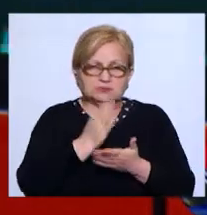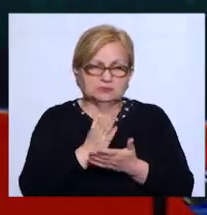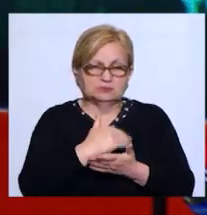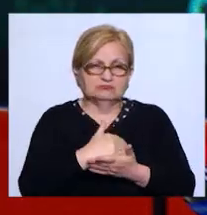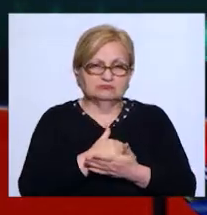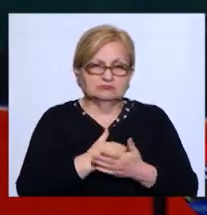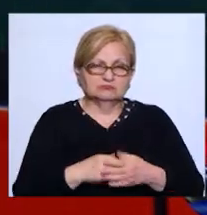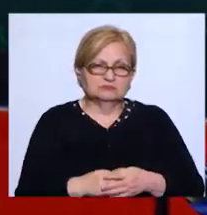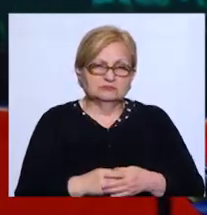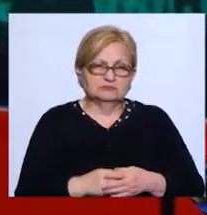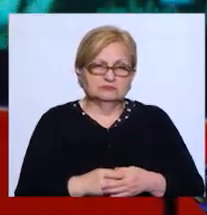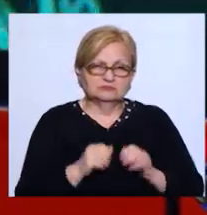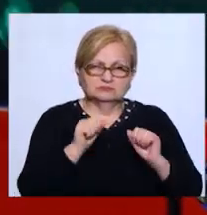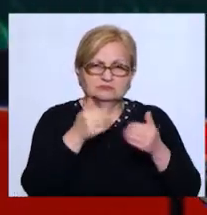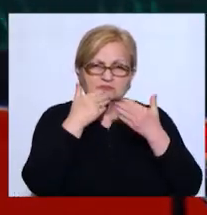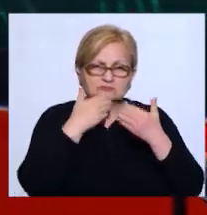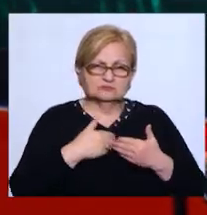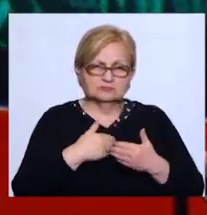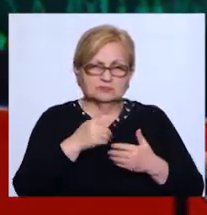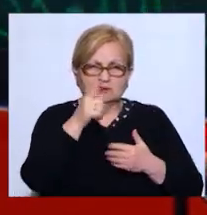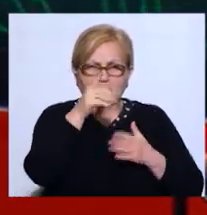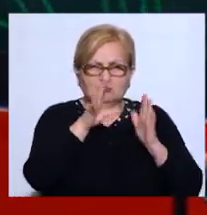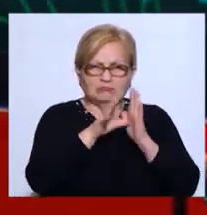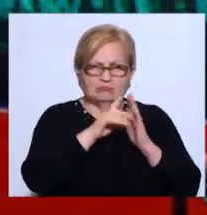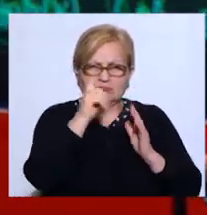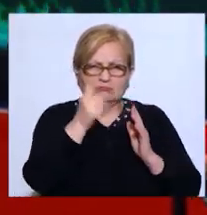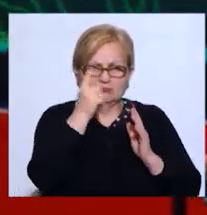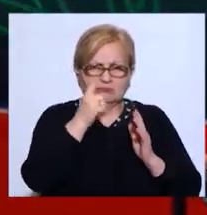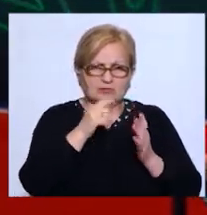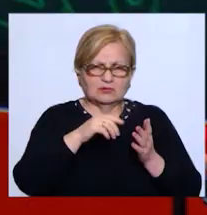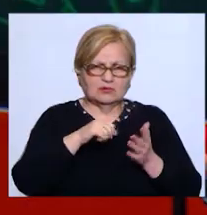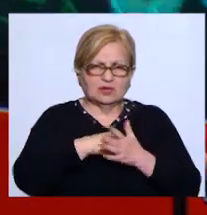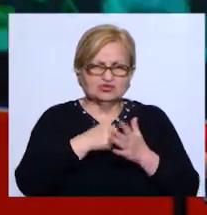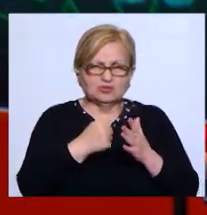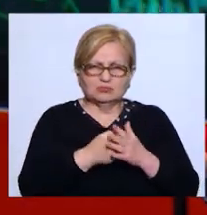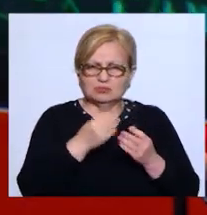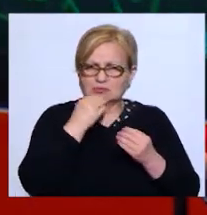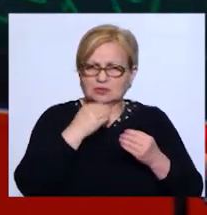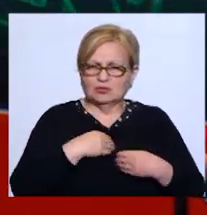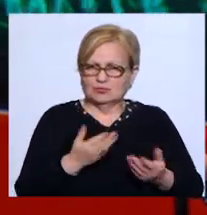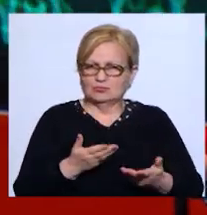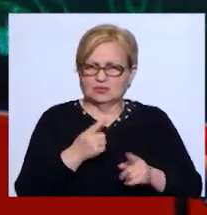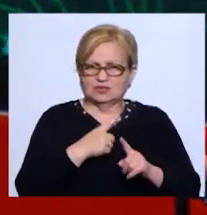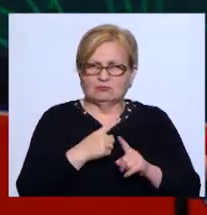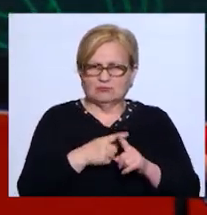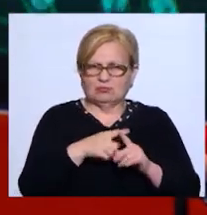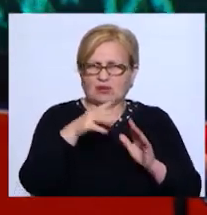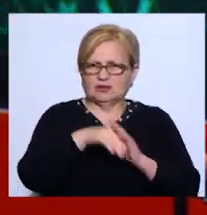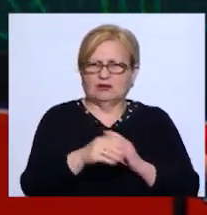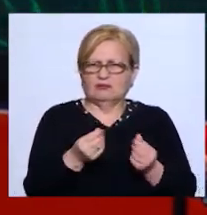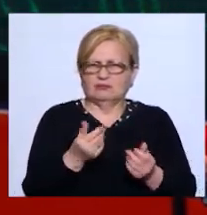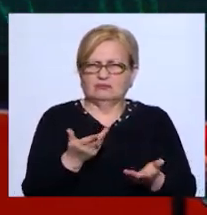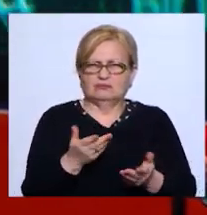შეიძლება მკითხოთ, ეს დენის მრიცხველი, ეს ხაჭაპური ბებია რა შუაშია მათემატიკასთან?